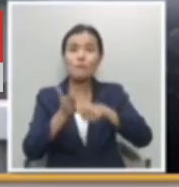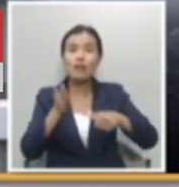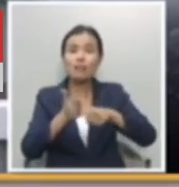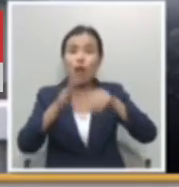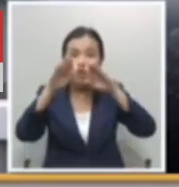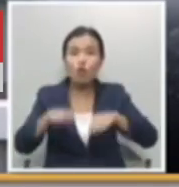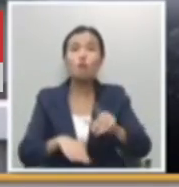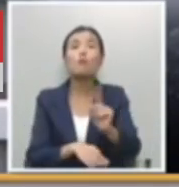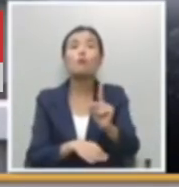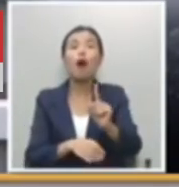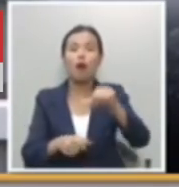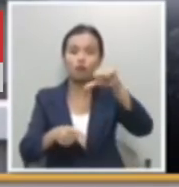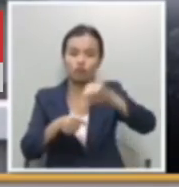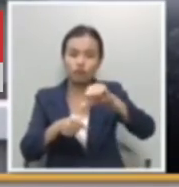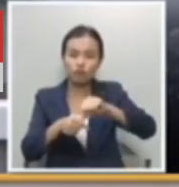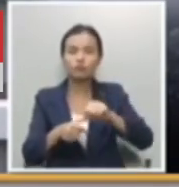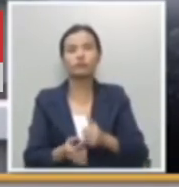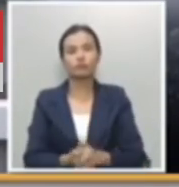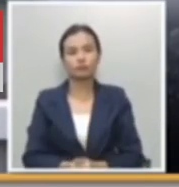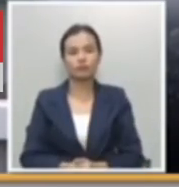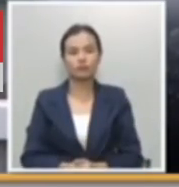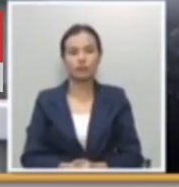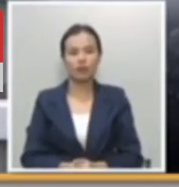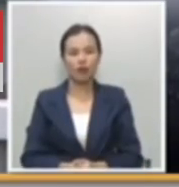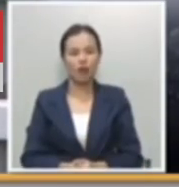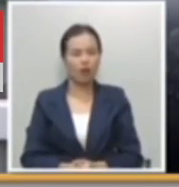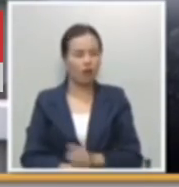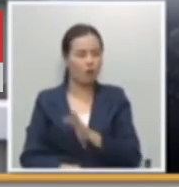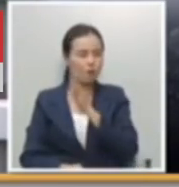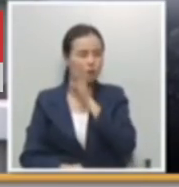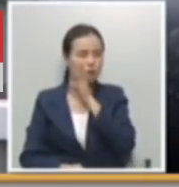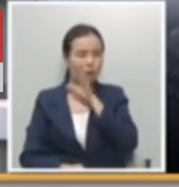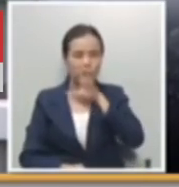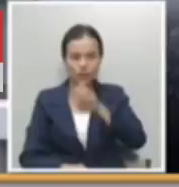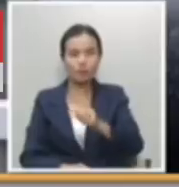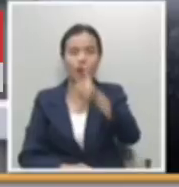ะยิ่งกว่านั้นนะครับผมจับโกหกได้เลยท่านดูนะครับชาร์ต